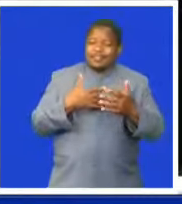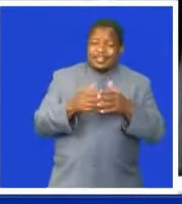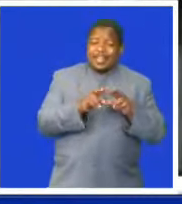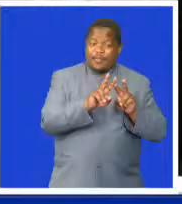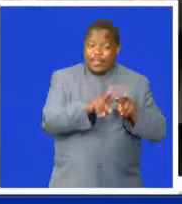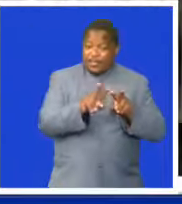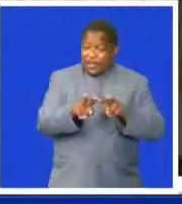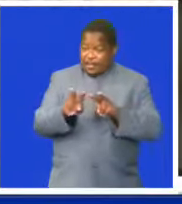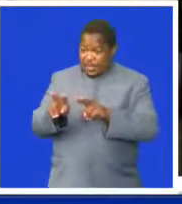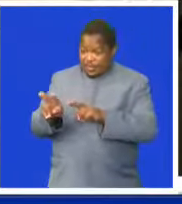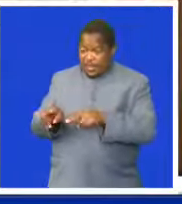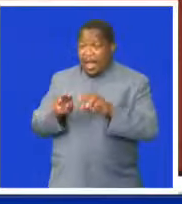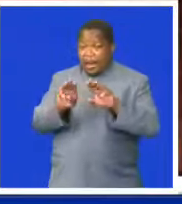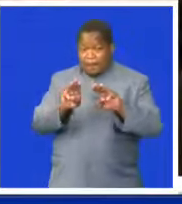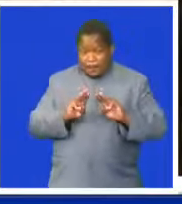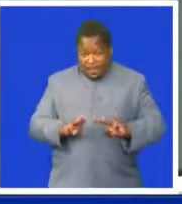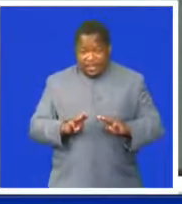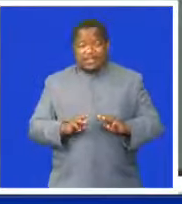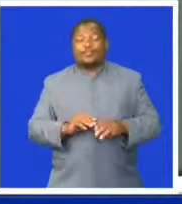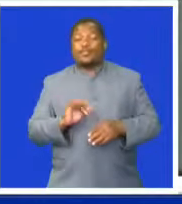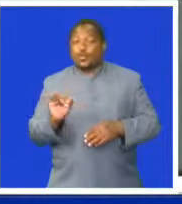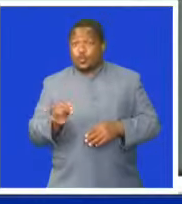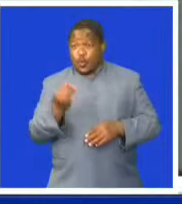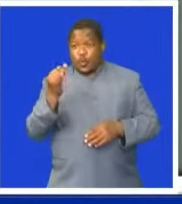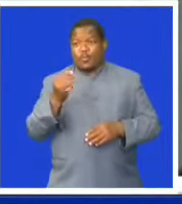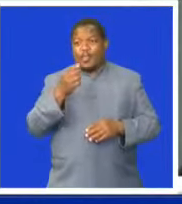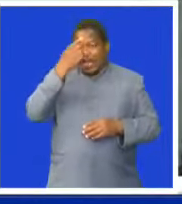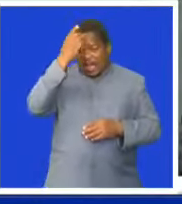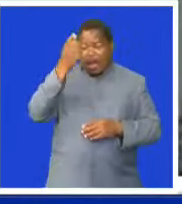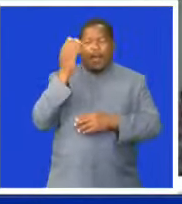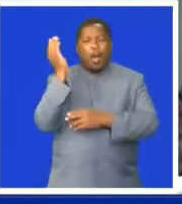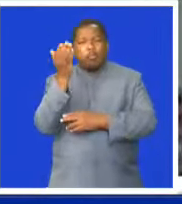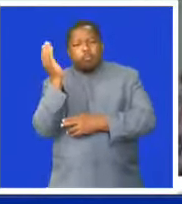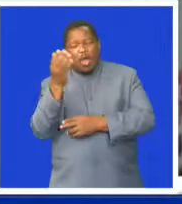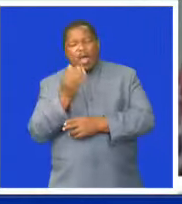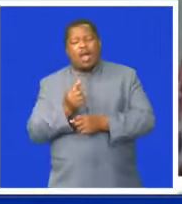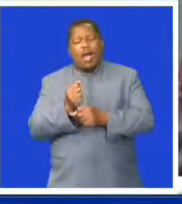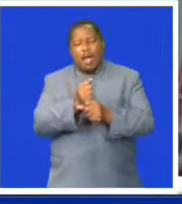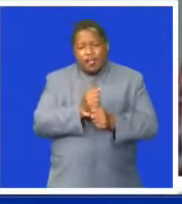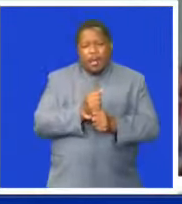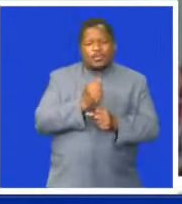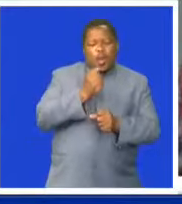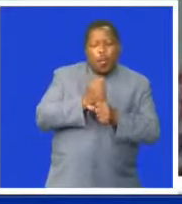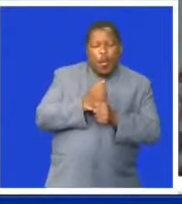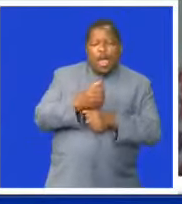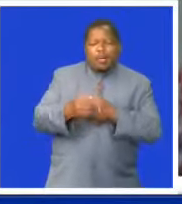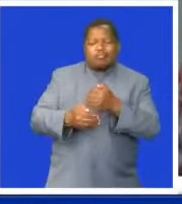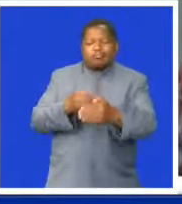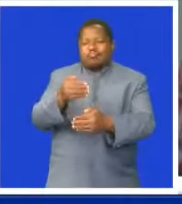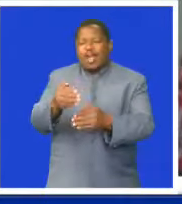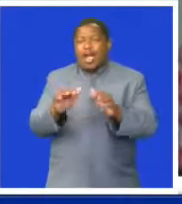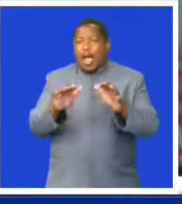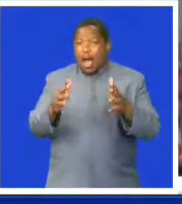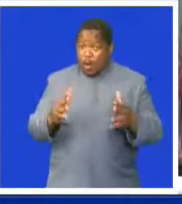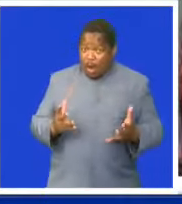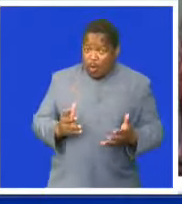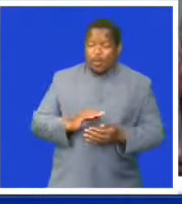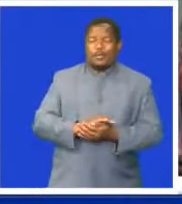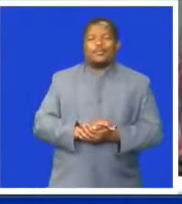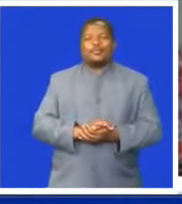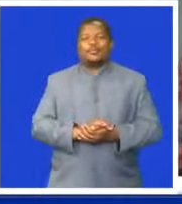eMangayane achazelwe ukuthi ingabe itawusebenza kanjani. Singafaka emakhethini inhlanhla ke sinawo i-budget yokwenza lokho